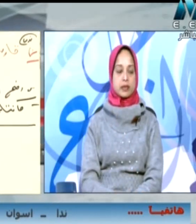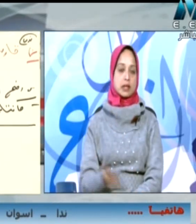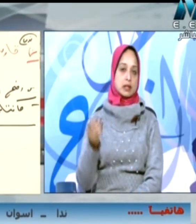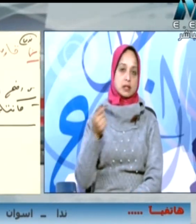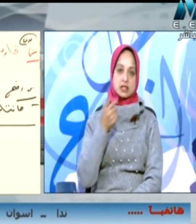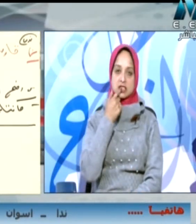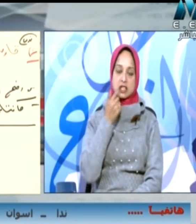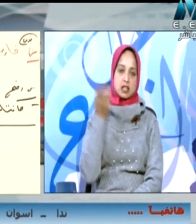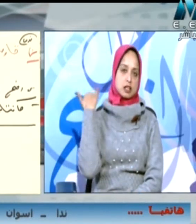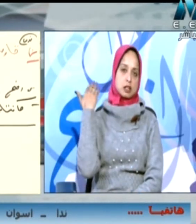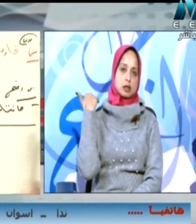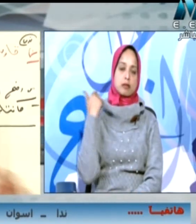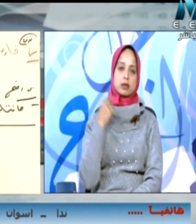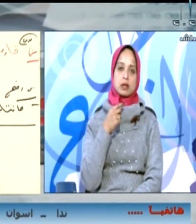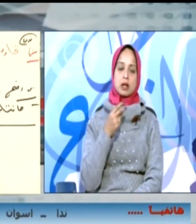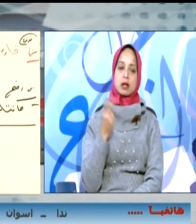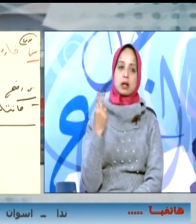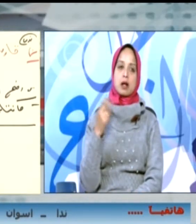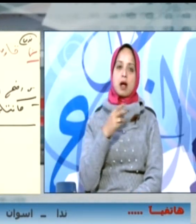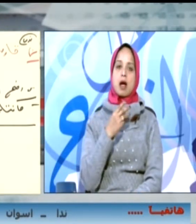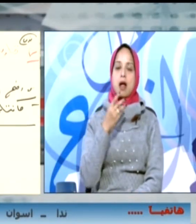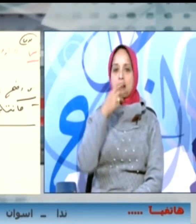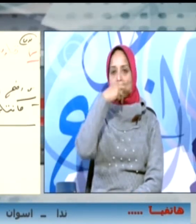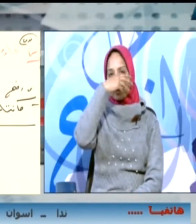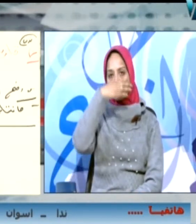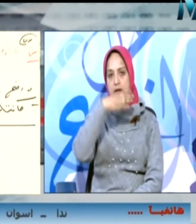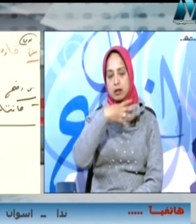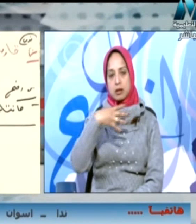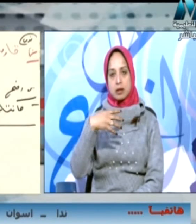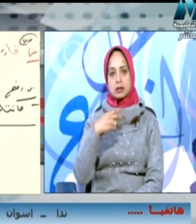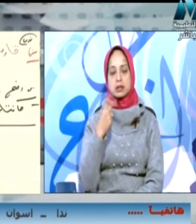2007. آه، لمول قانون المقابلة في عهد مين؟